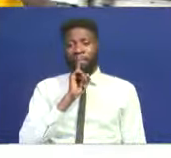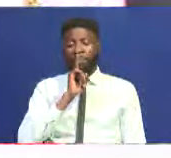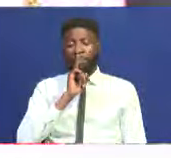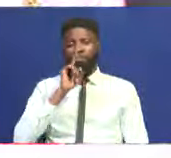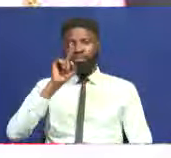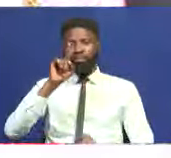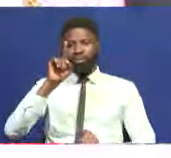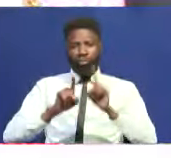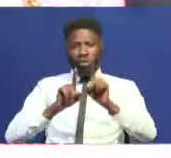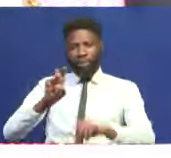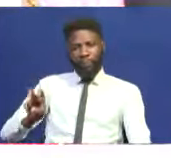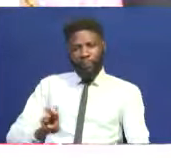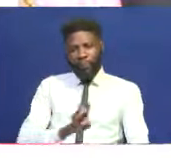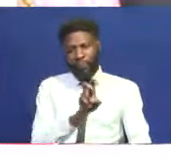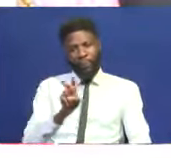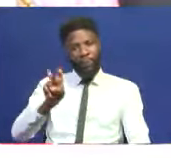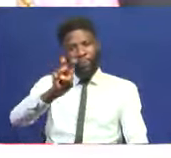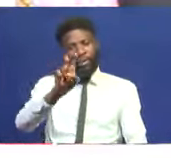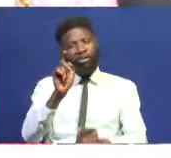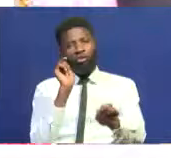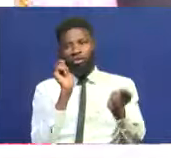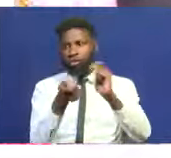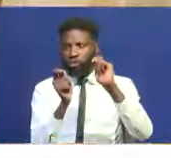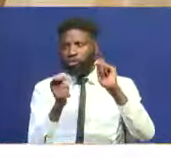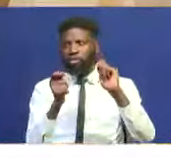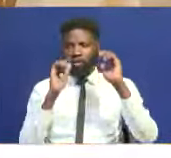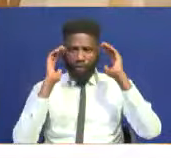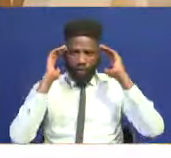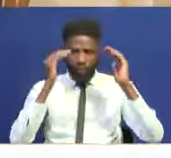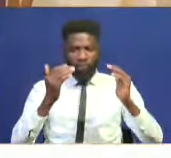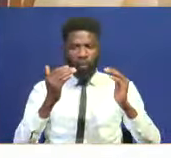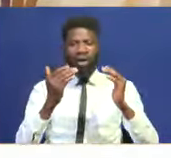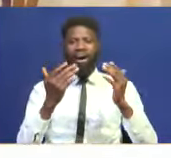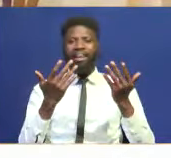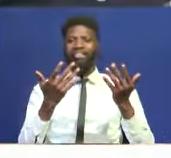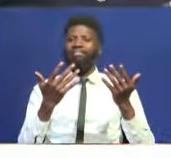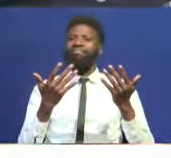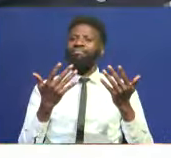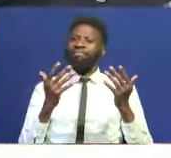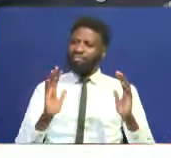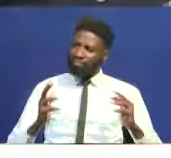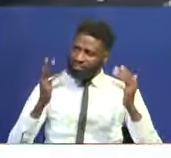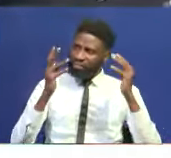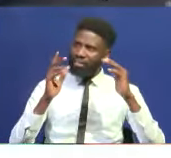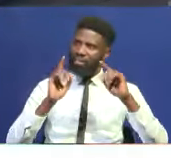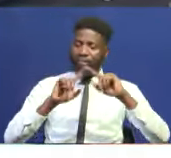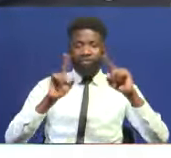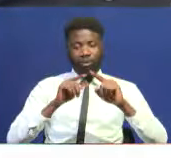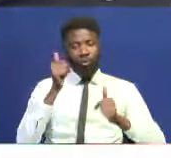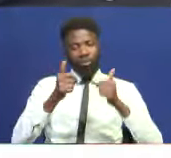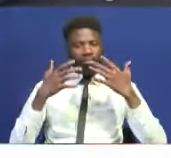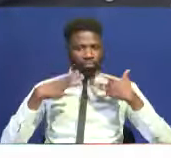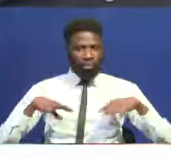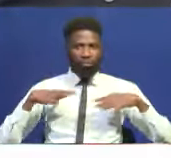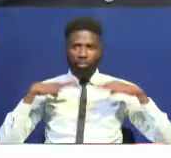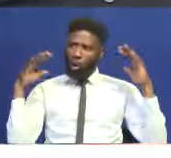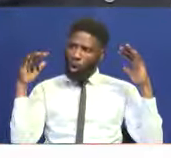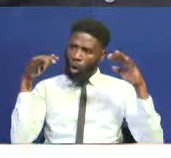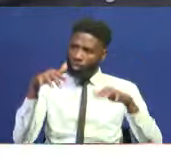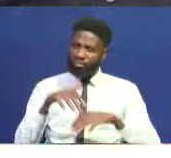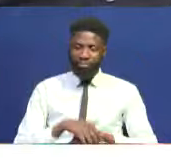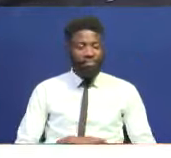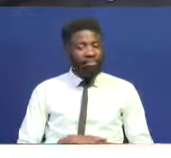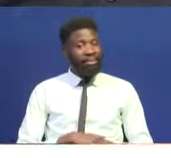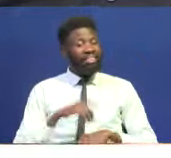kila uchao na kujumuisha tamasha na maonesho yanayowavutia watalii. Katika tamasha hili tutakuwa na mahema